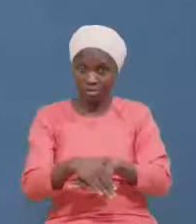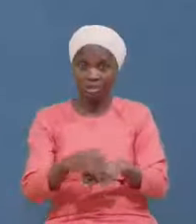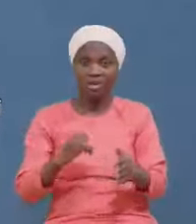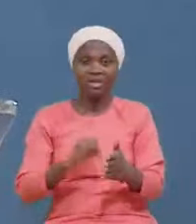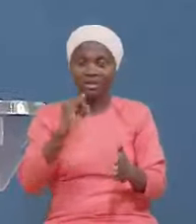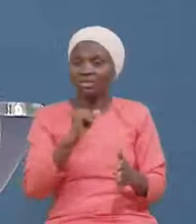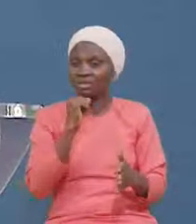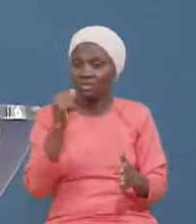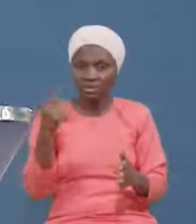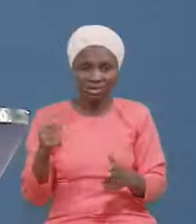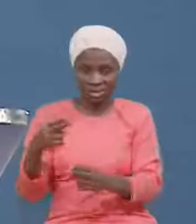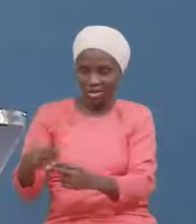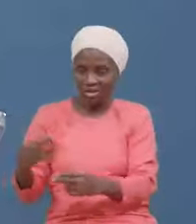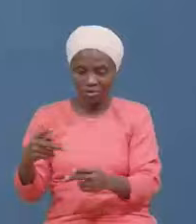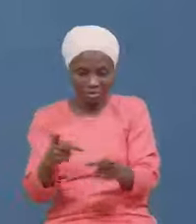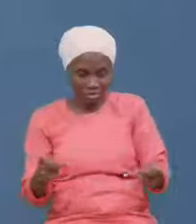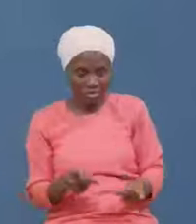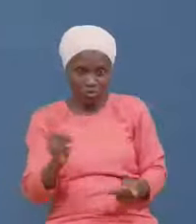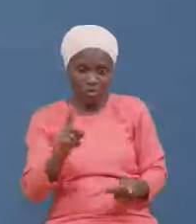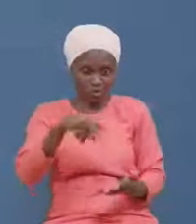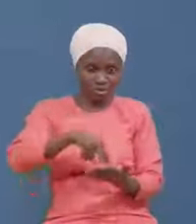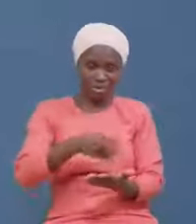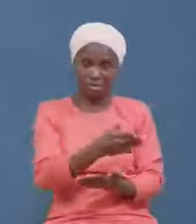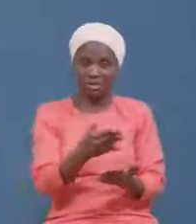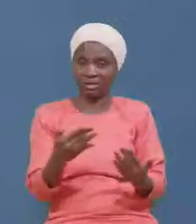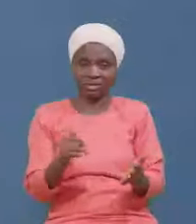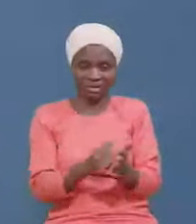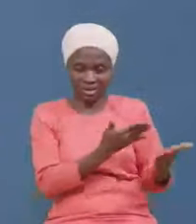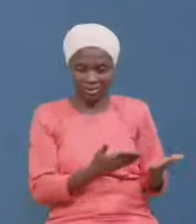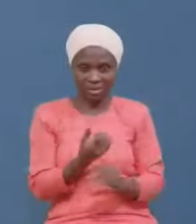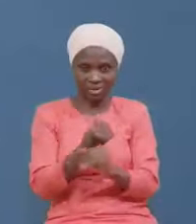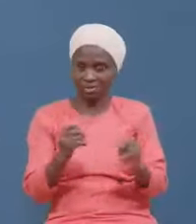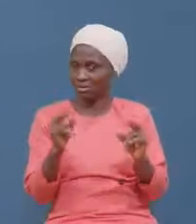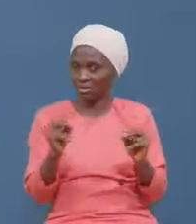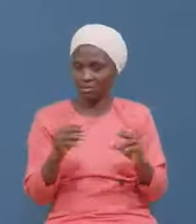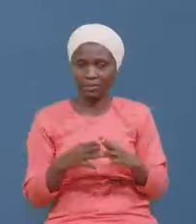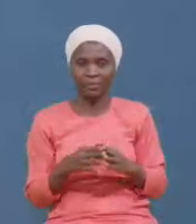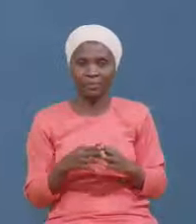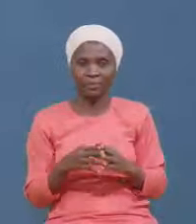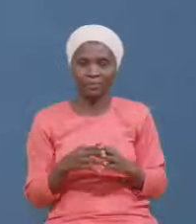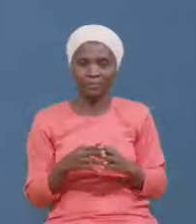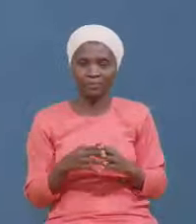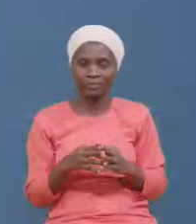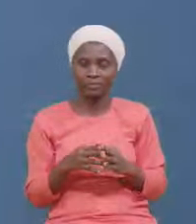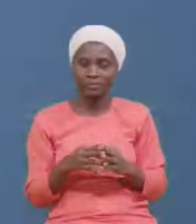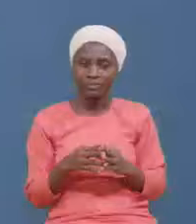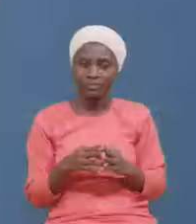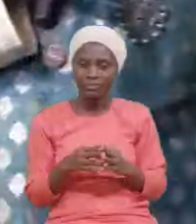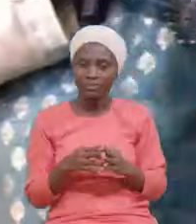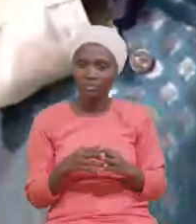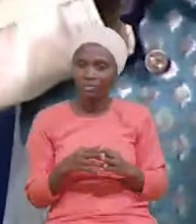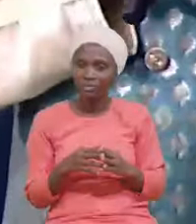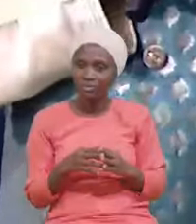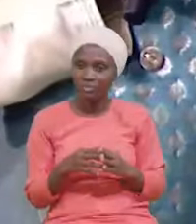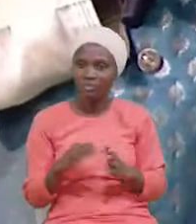not the name of the place you are standing that brings the salvation మీరు నిలబడ్డ స్థలం రక్షణను ప్రభావితం